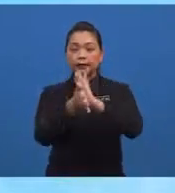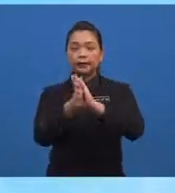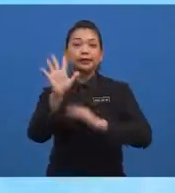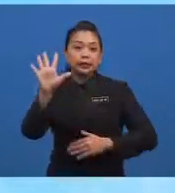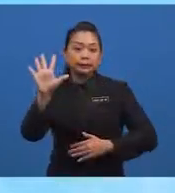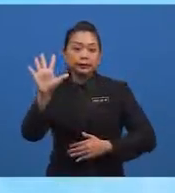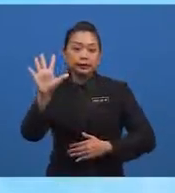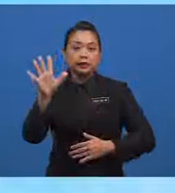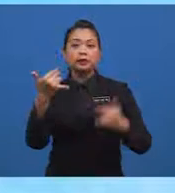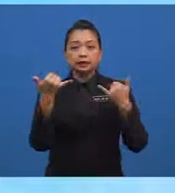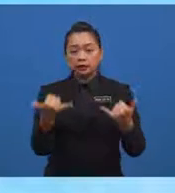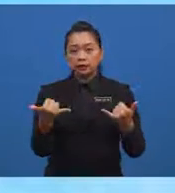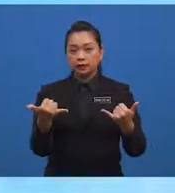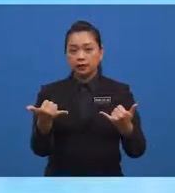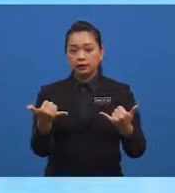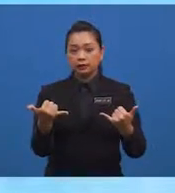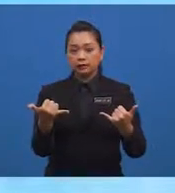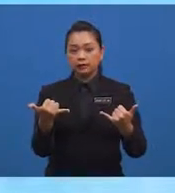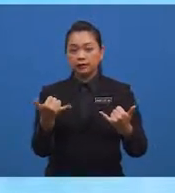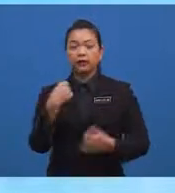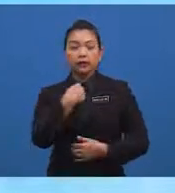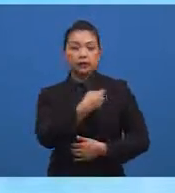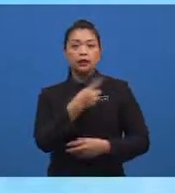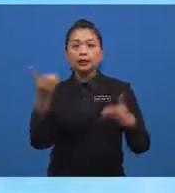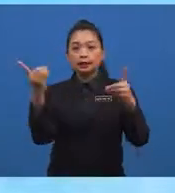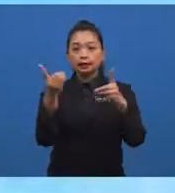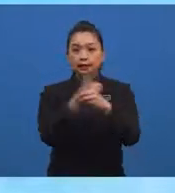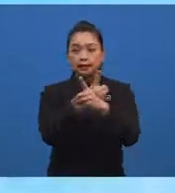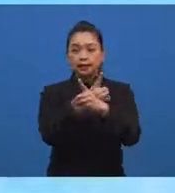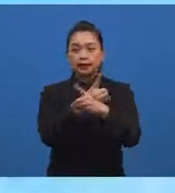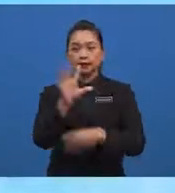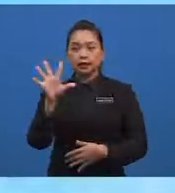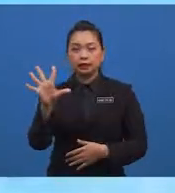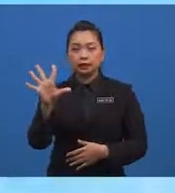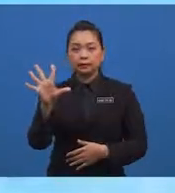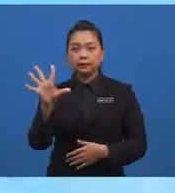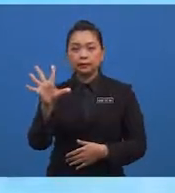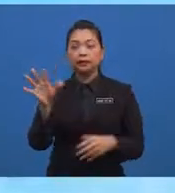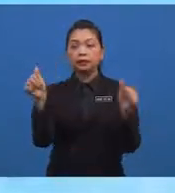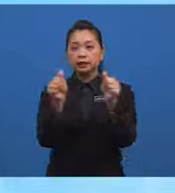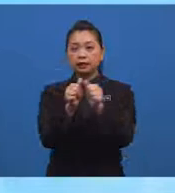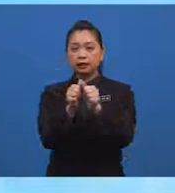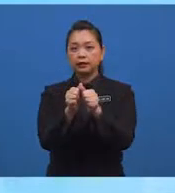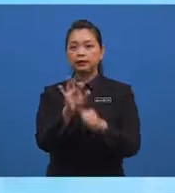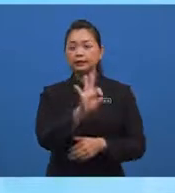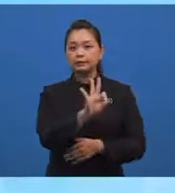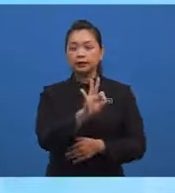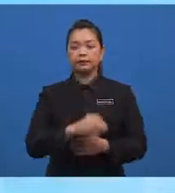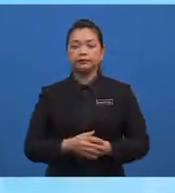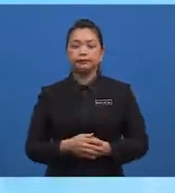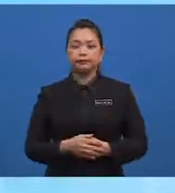cm. Sekarang, kita darabkan 5 cm dengan